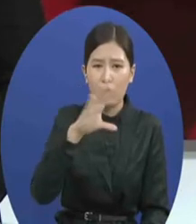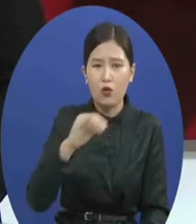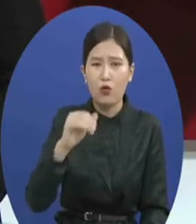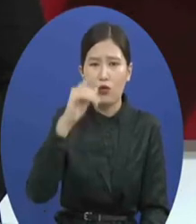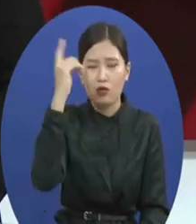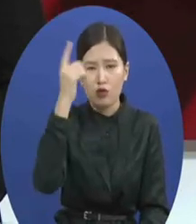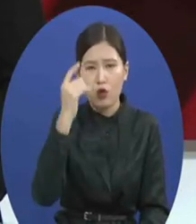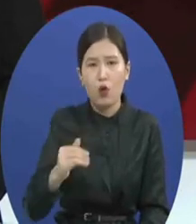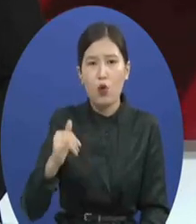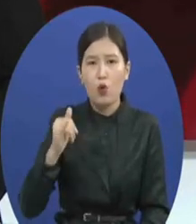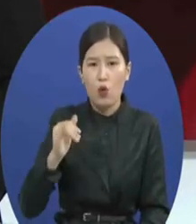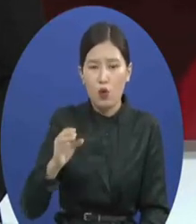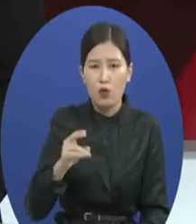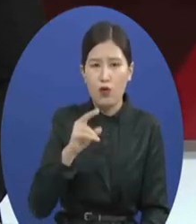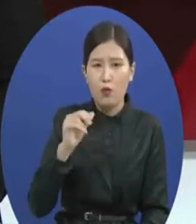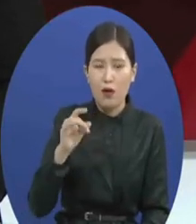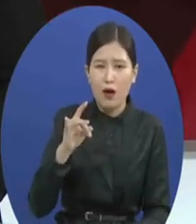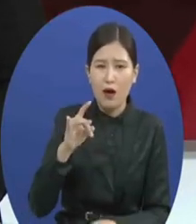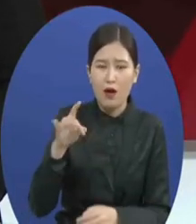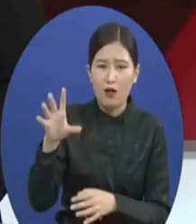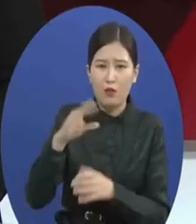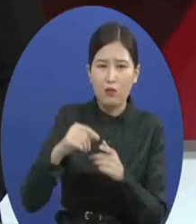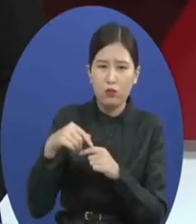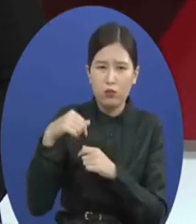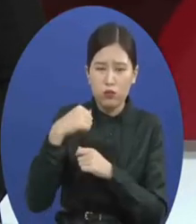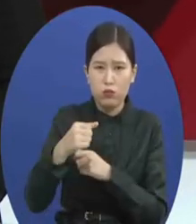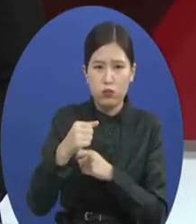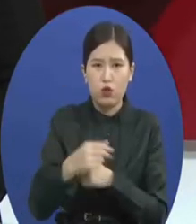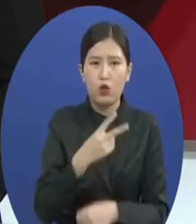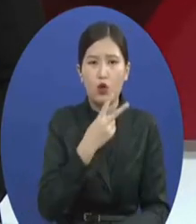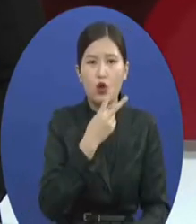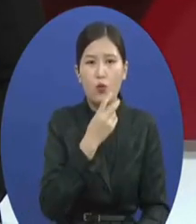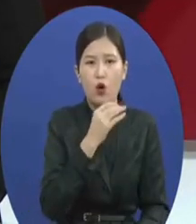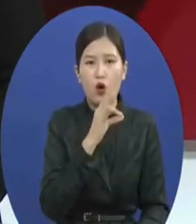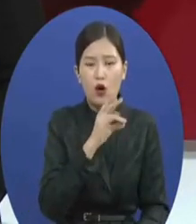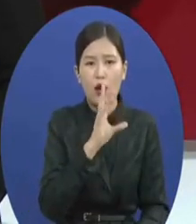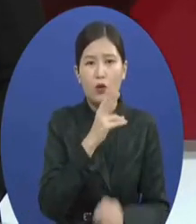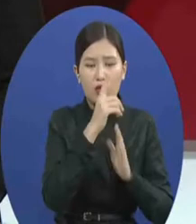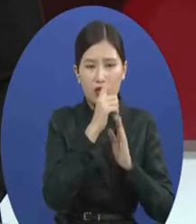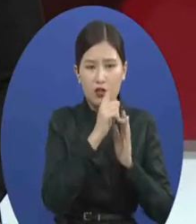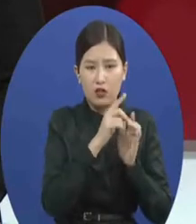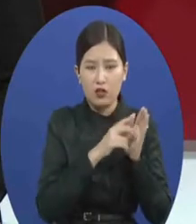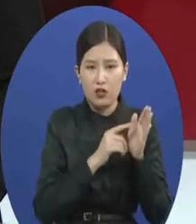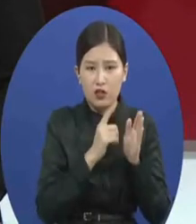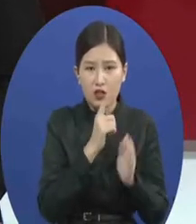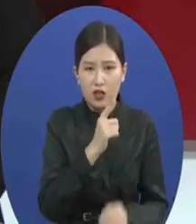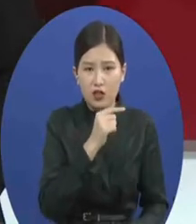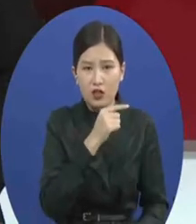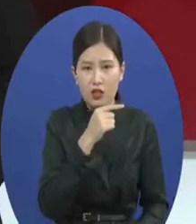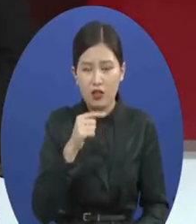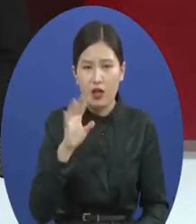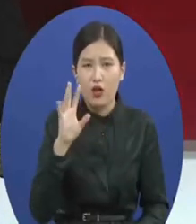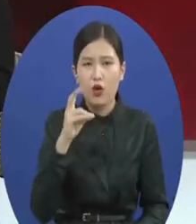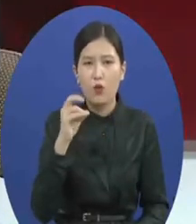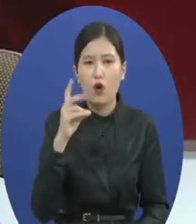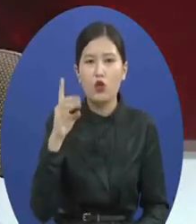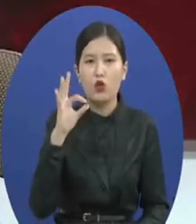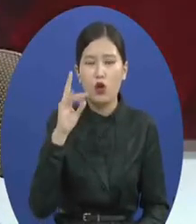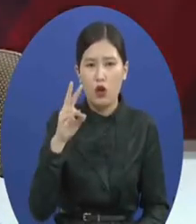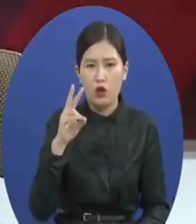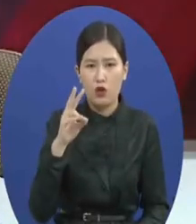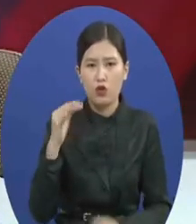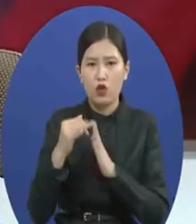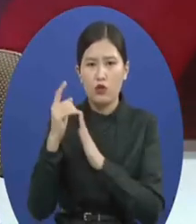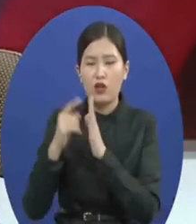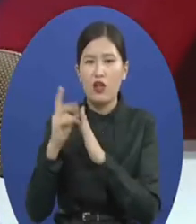сарын 1-ээс дараа оны 7 дугаар сарын 1 хүртэл төр бүрэн хариуцгаар шийдвэрлээ. За энэ шийдвэр маш олон хүнд